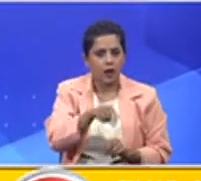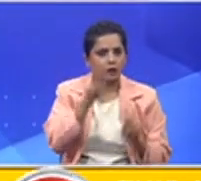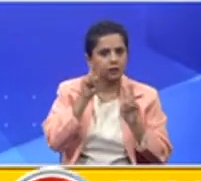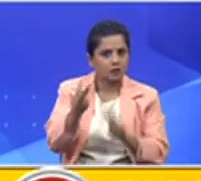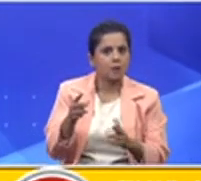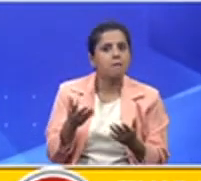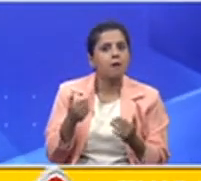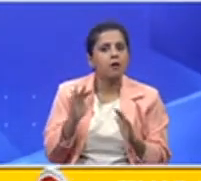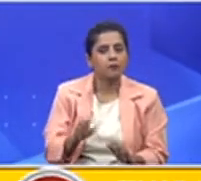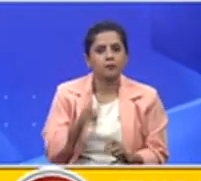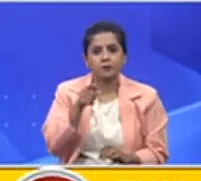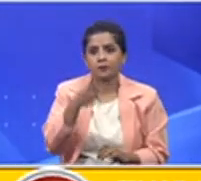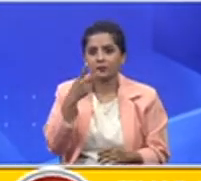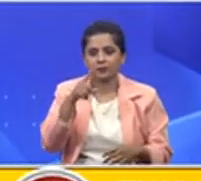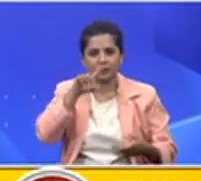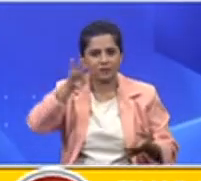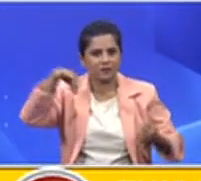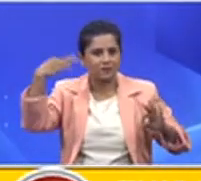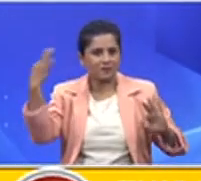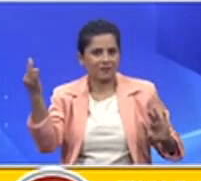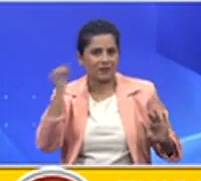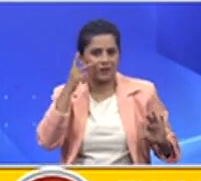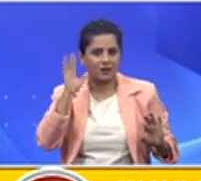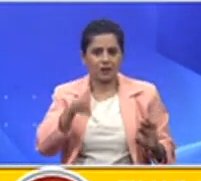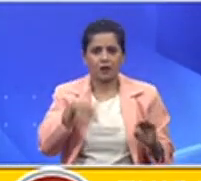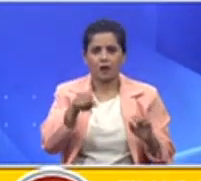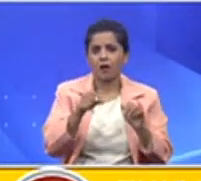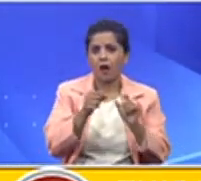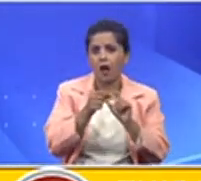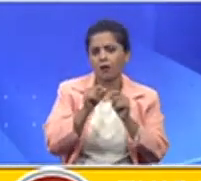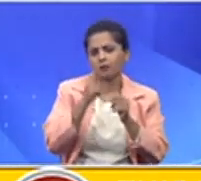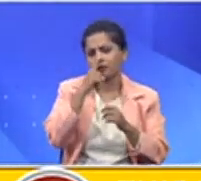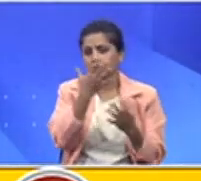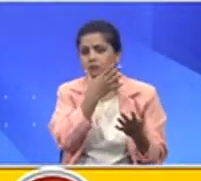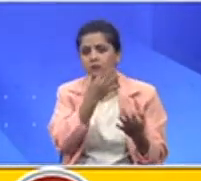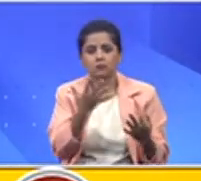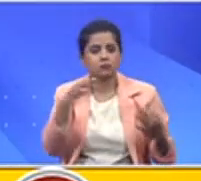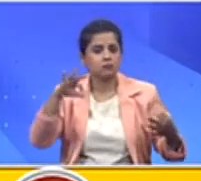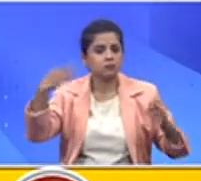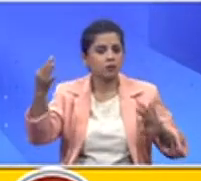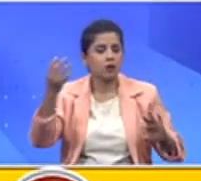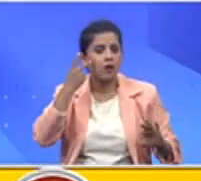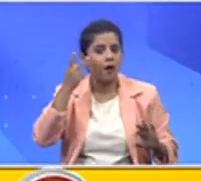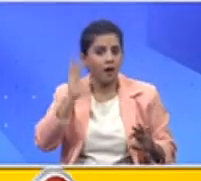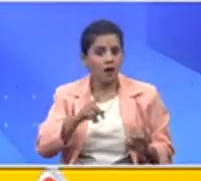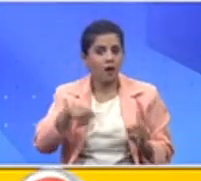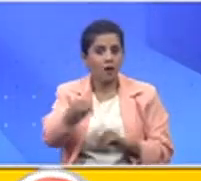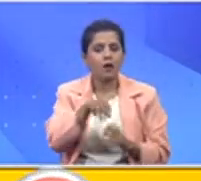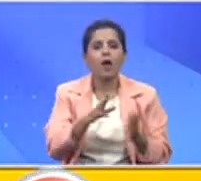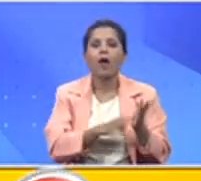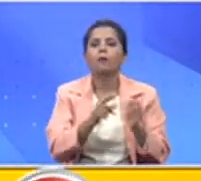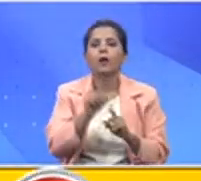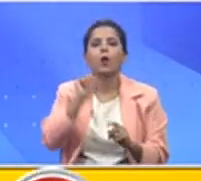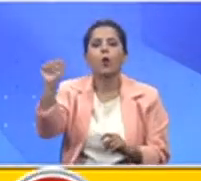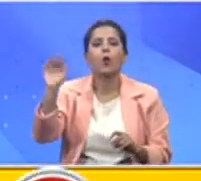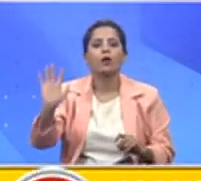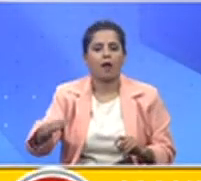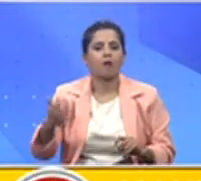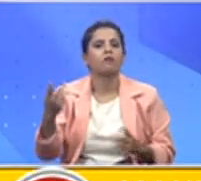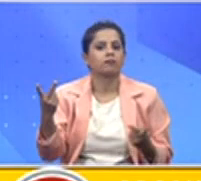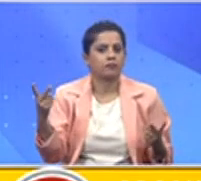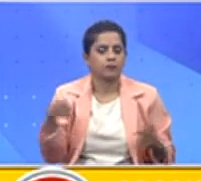मिलेगा, इन्रुत्य करती हुई एक अफसरा की कलाकृती हैं, जिसका नाता मध्यप्रदेश से हैं,